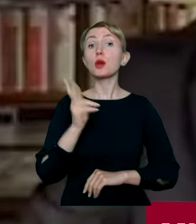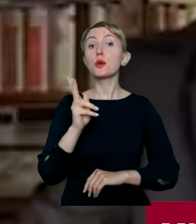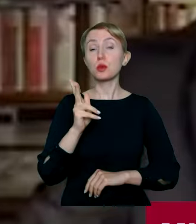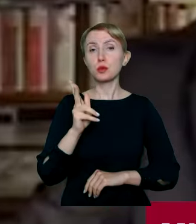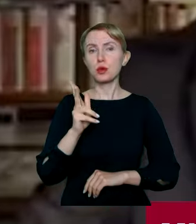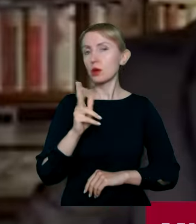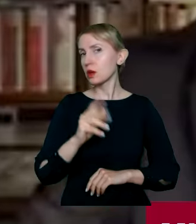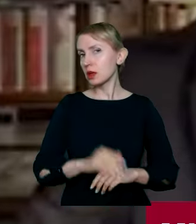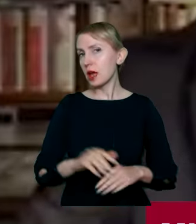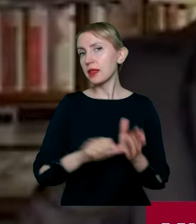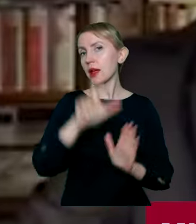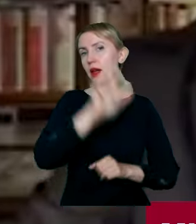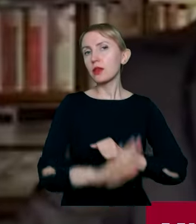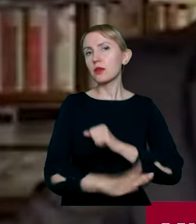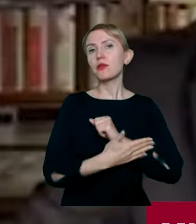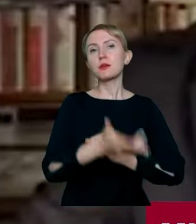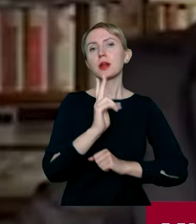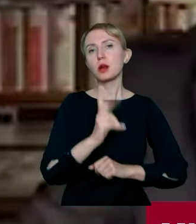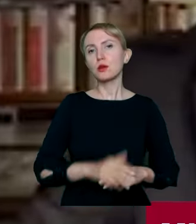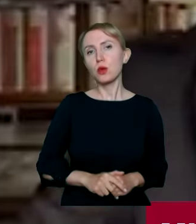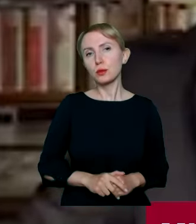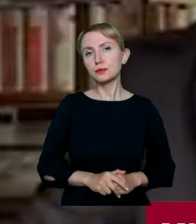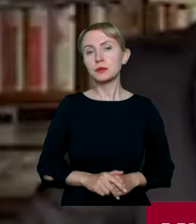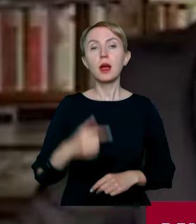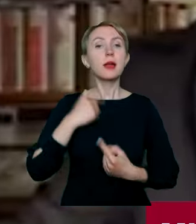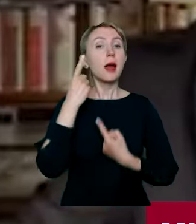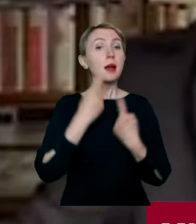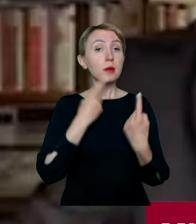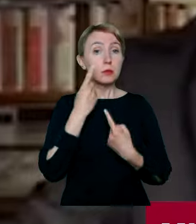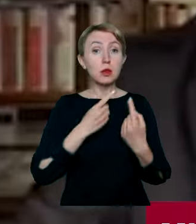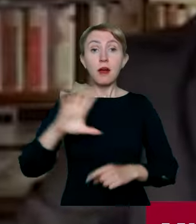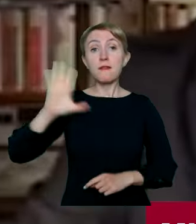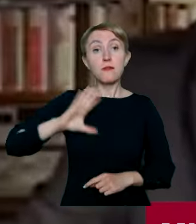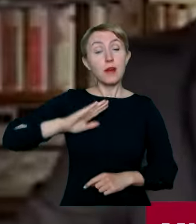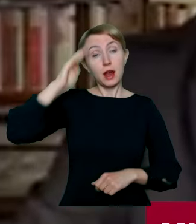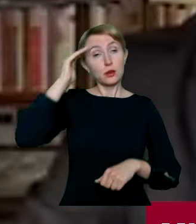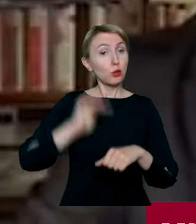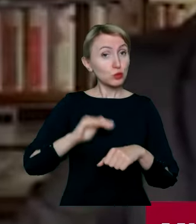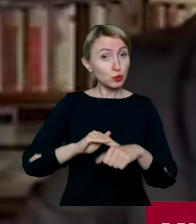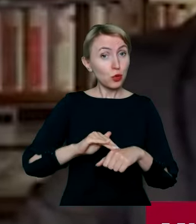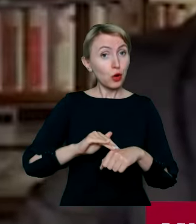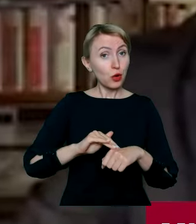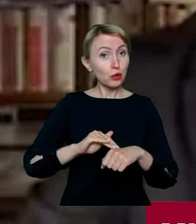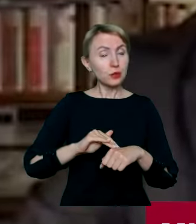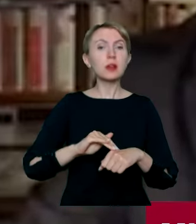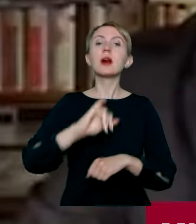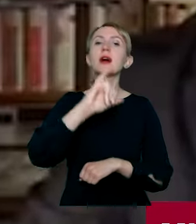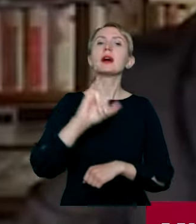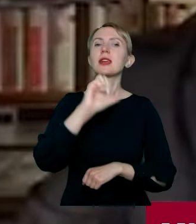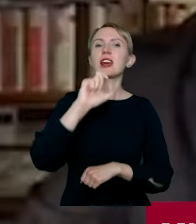tymi kandydatami, kto ich popiera. I myślę, że warto przypomnieć, że Jacka